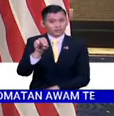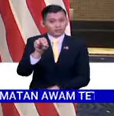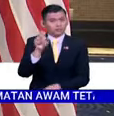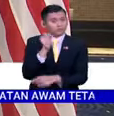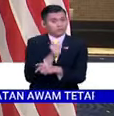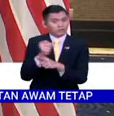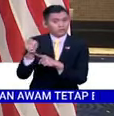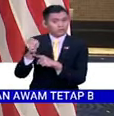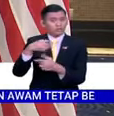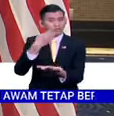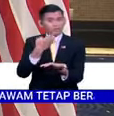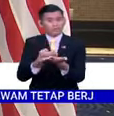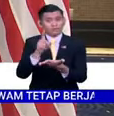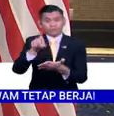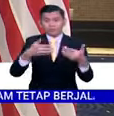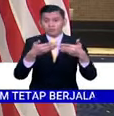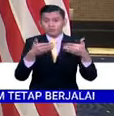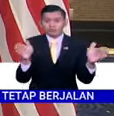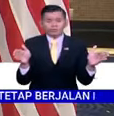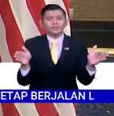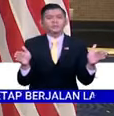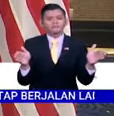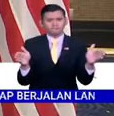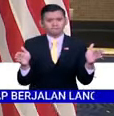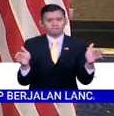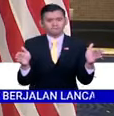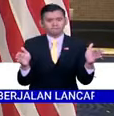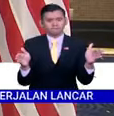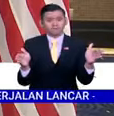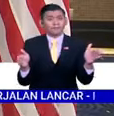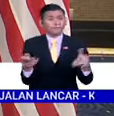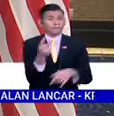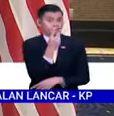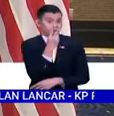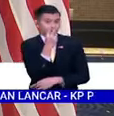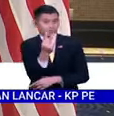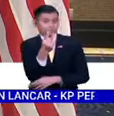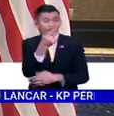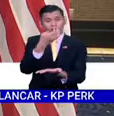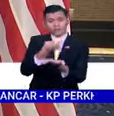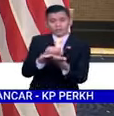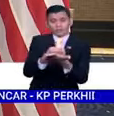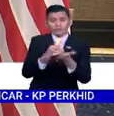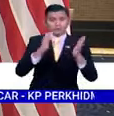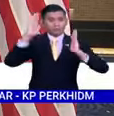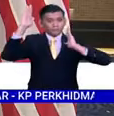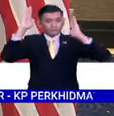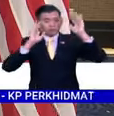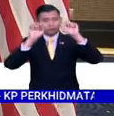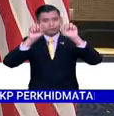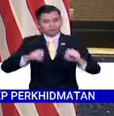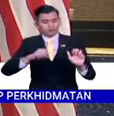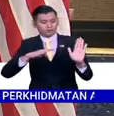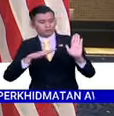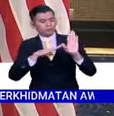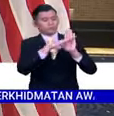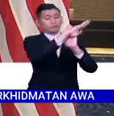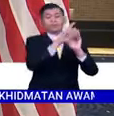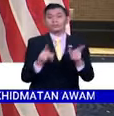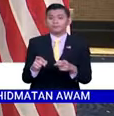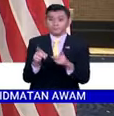Sektor-sektor ekonomi perlu dibuka semula untuk kita pastikan ekonomi negara kita dapat pulih dengan